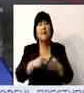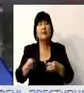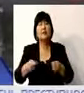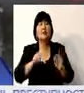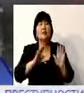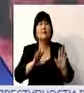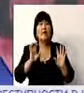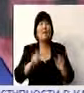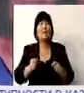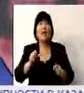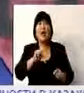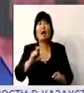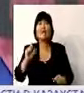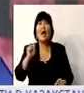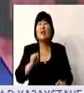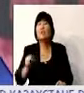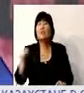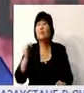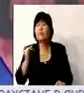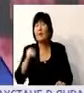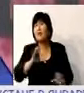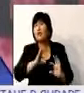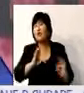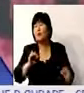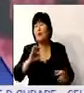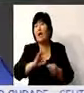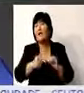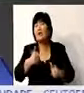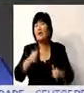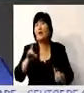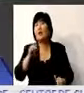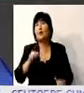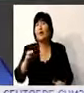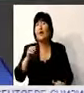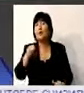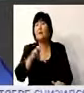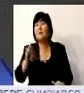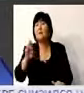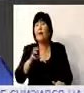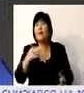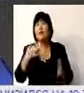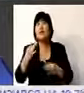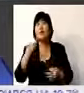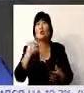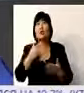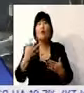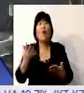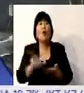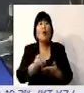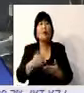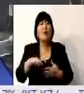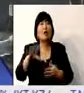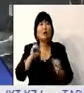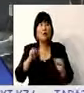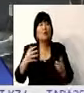заместитель председателя агентства Алик Шпекбаев. Чемпион Олимпийских игр в Рио-де-Жанейро Дмитрий Баландин поделился историей своего успеха. Всего